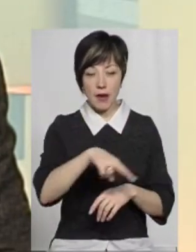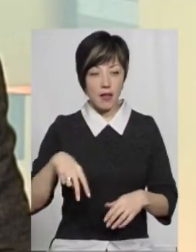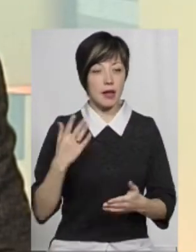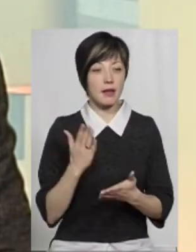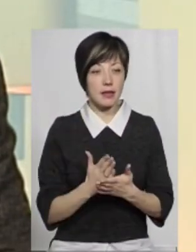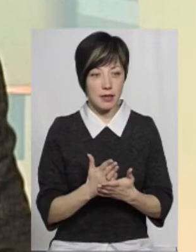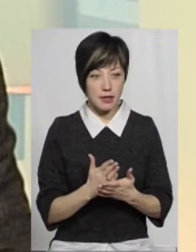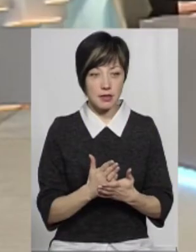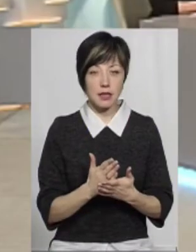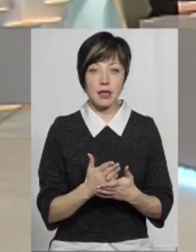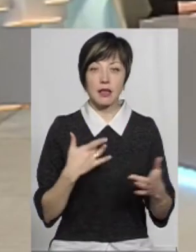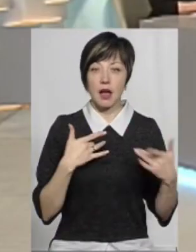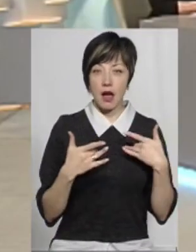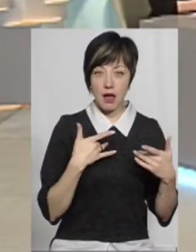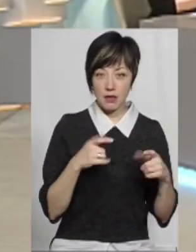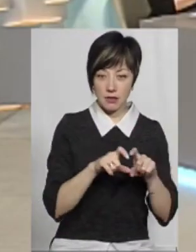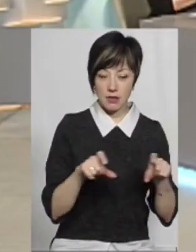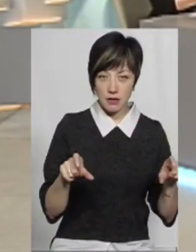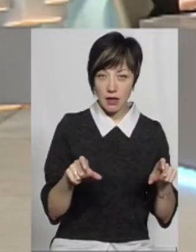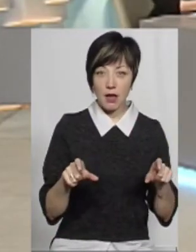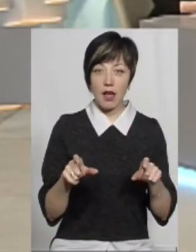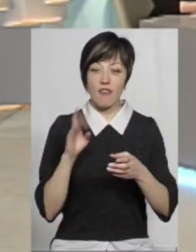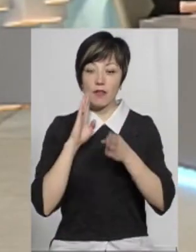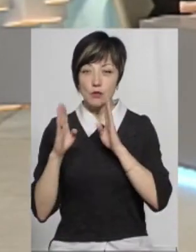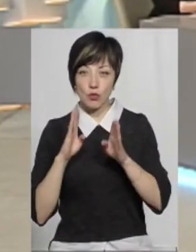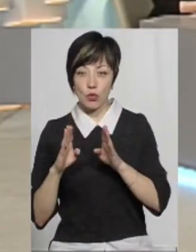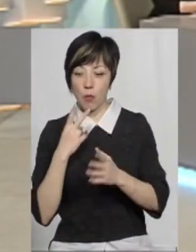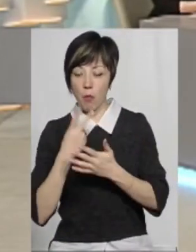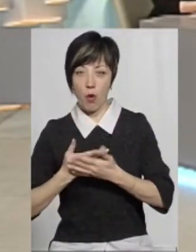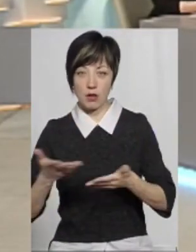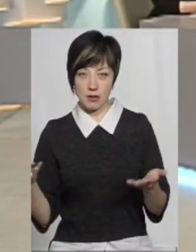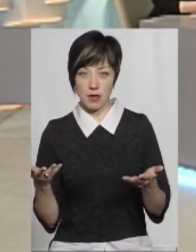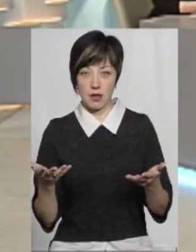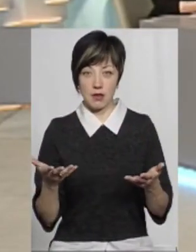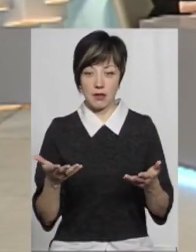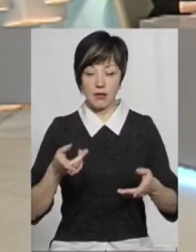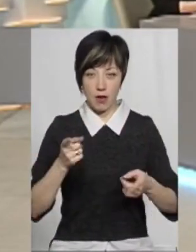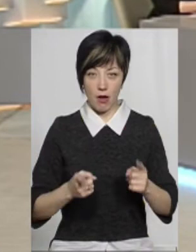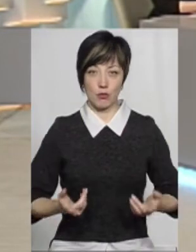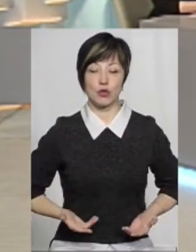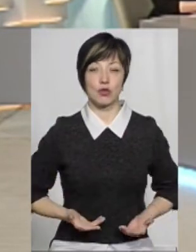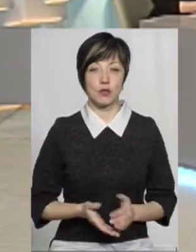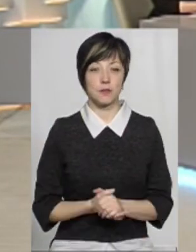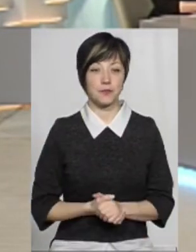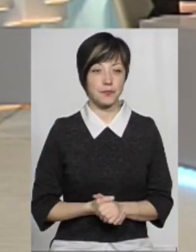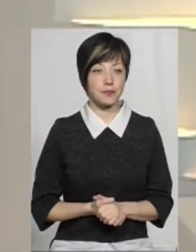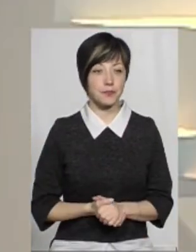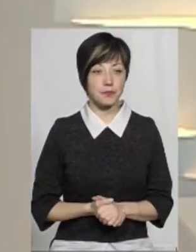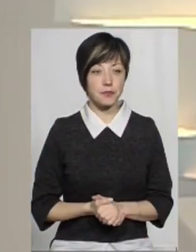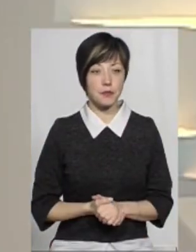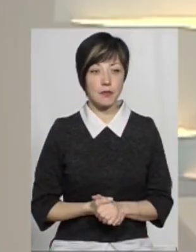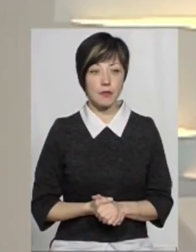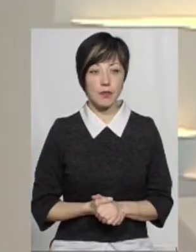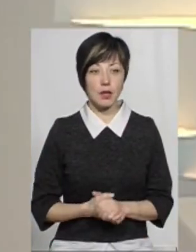є, що є театр Старицького на сторінці Facebook. Ми цю паралель навіть фізично провели.